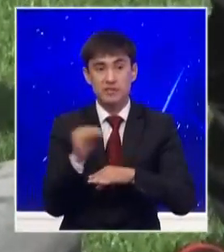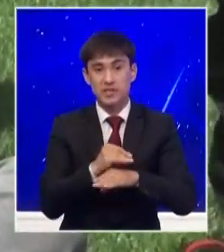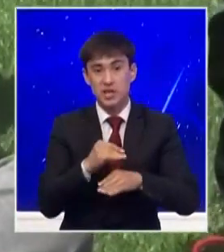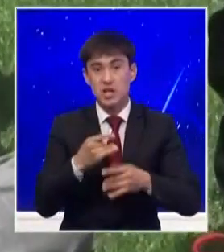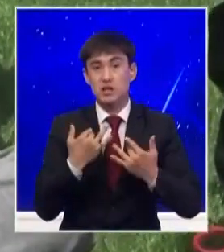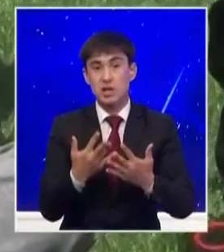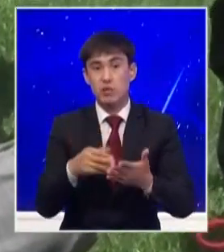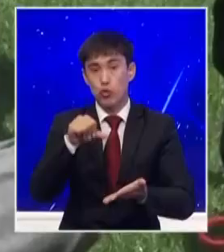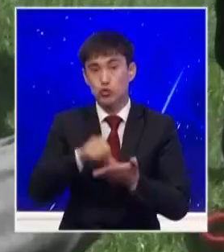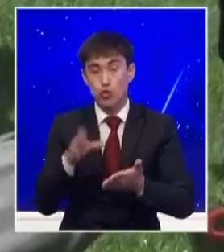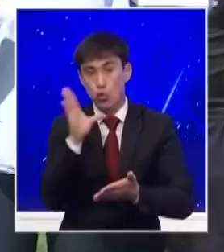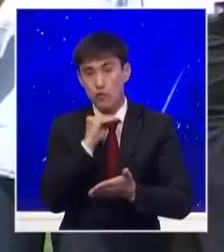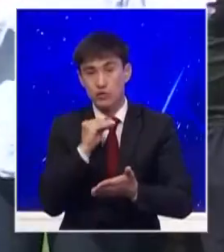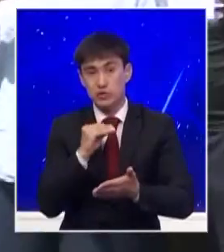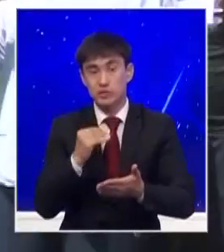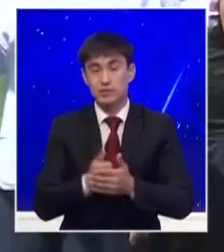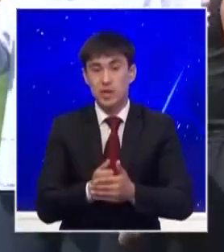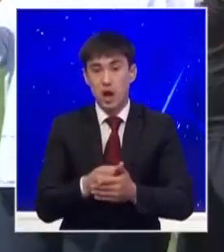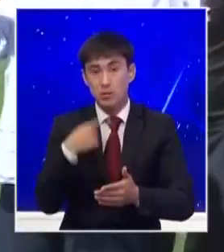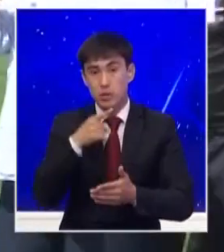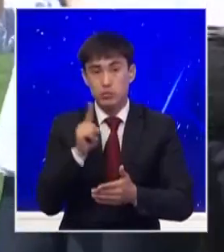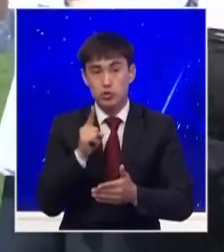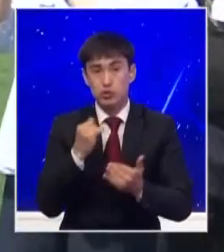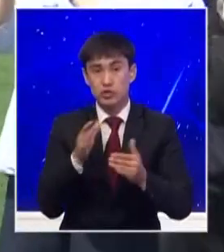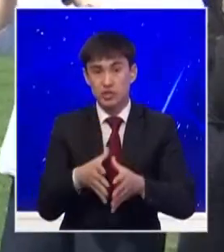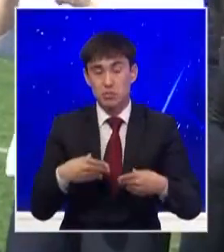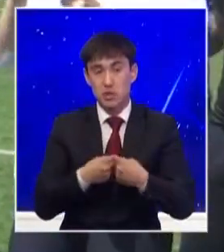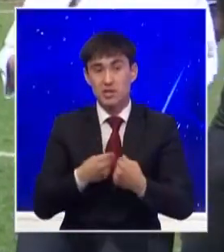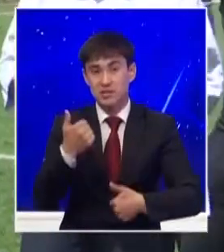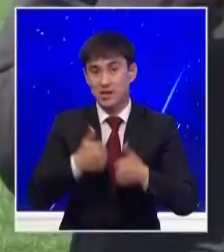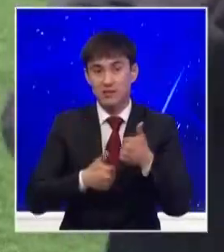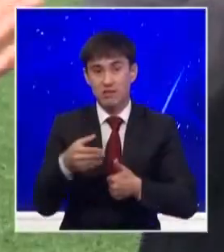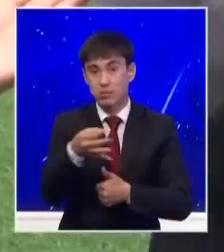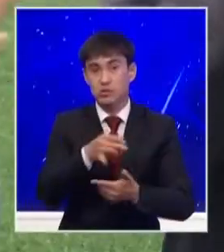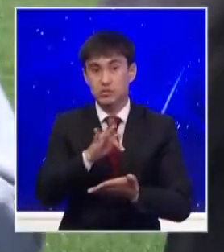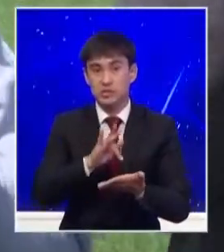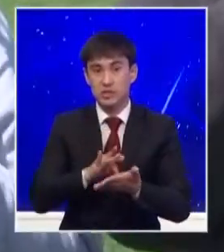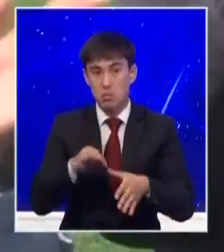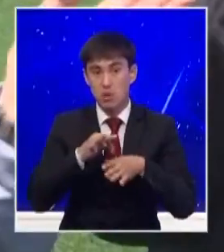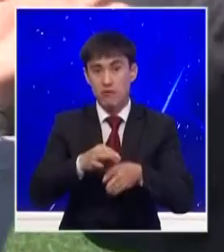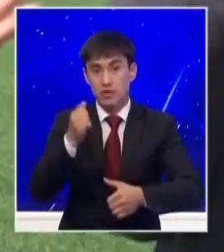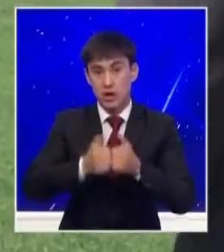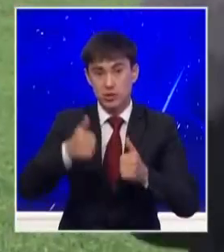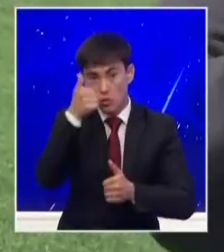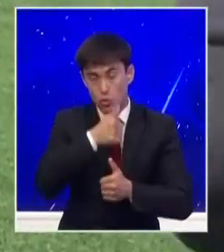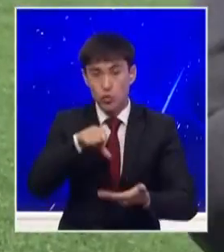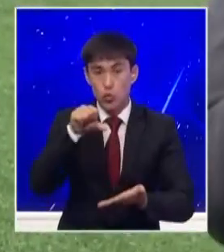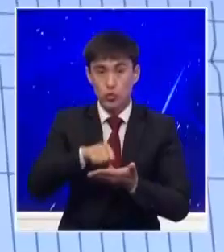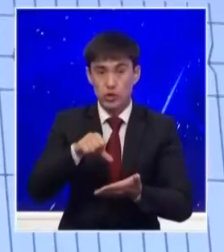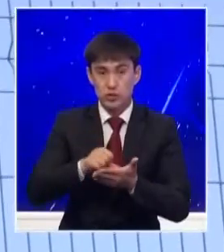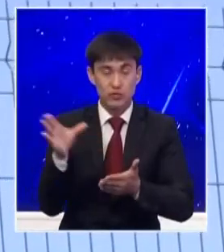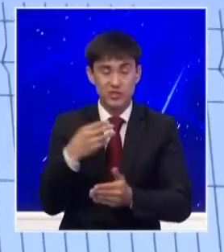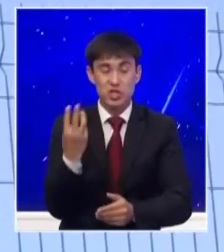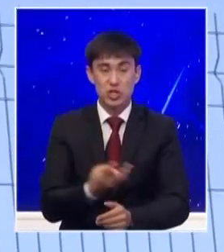от участников ловкости и смекалки. Стоит отметить, семейные соревнования в областном центре проводят каждый год. В них участвуют